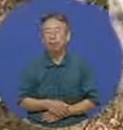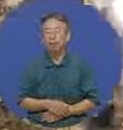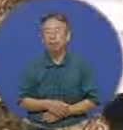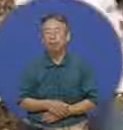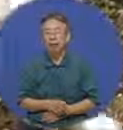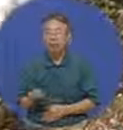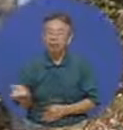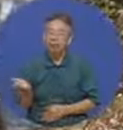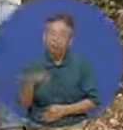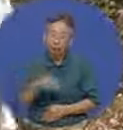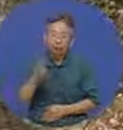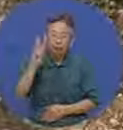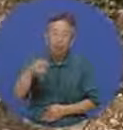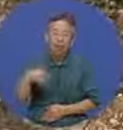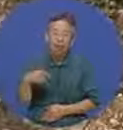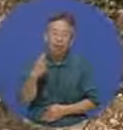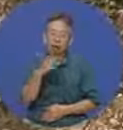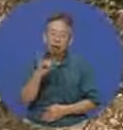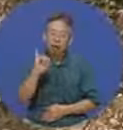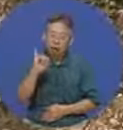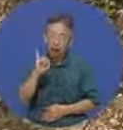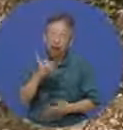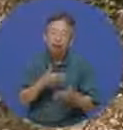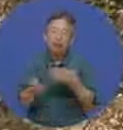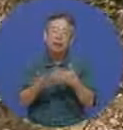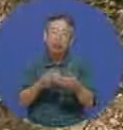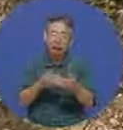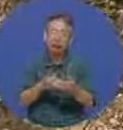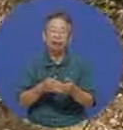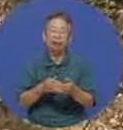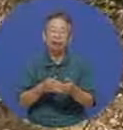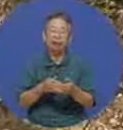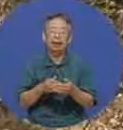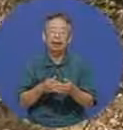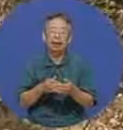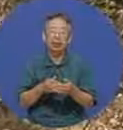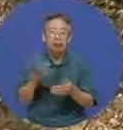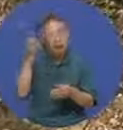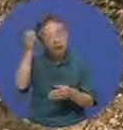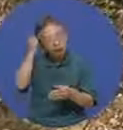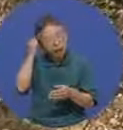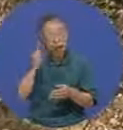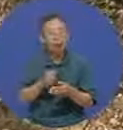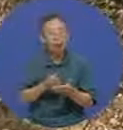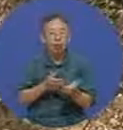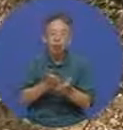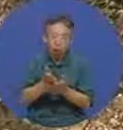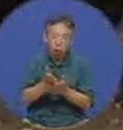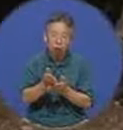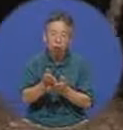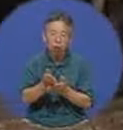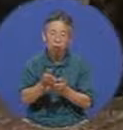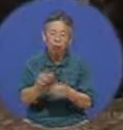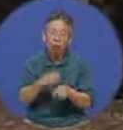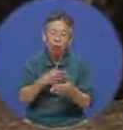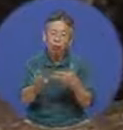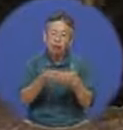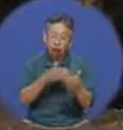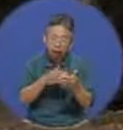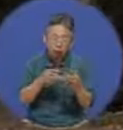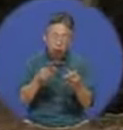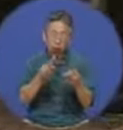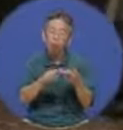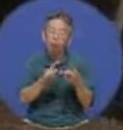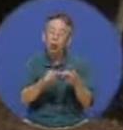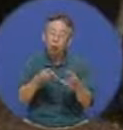はい、続いて川口さんが体験した世界遺産登録5周年記念熊野三山散策特別体験のもう一